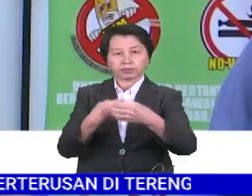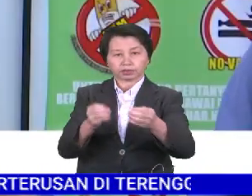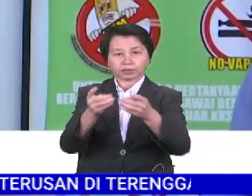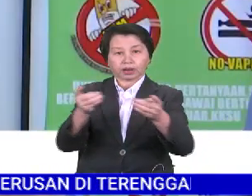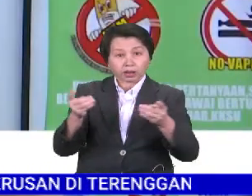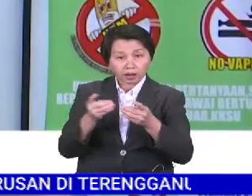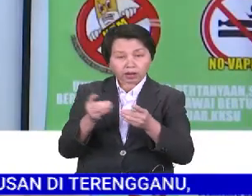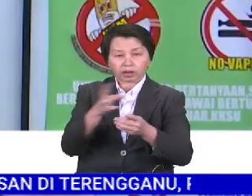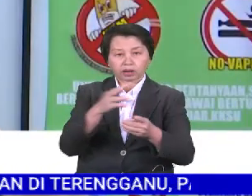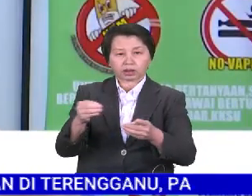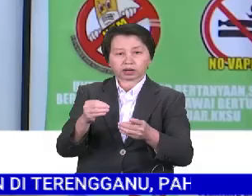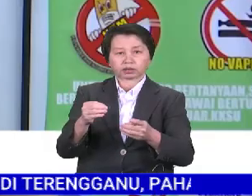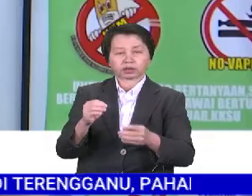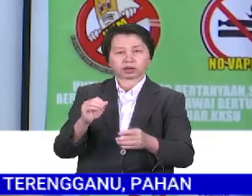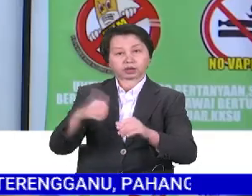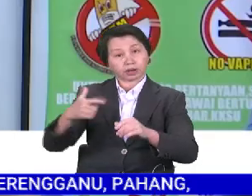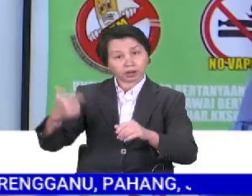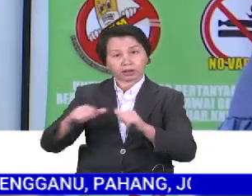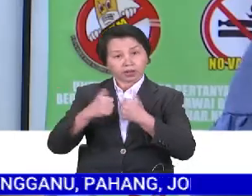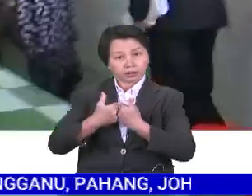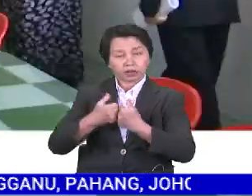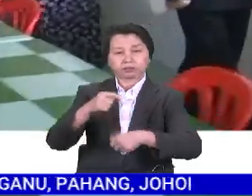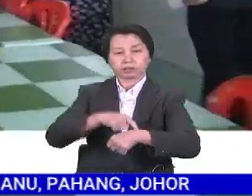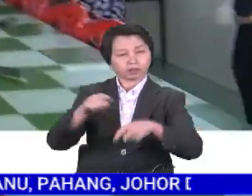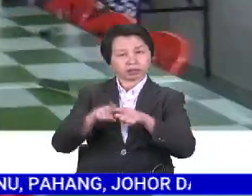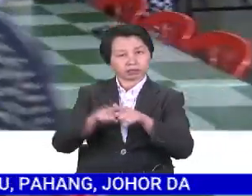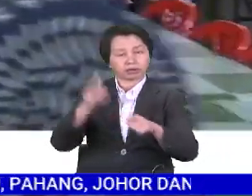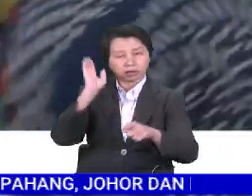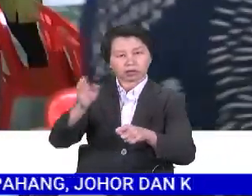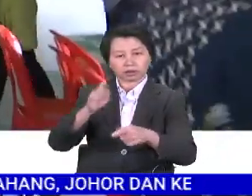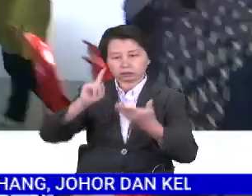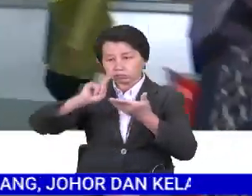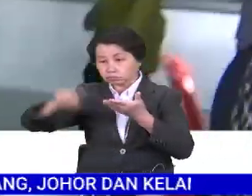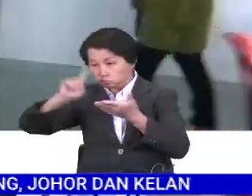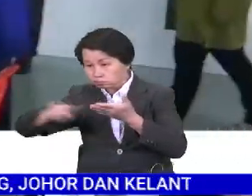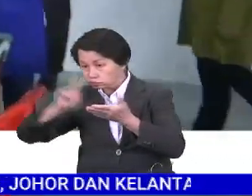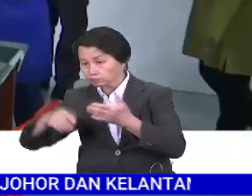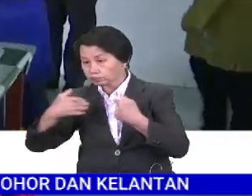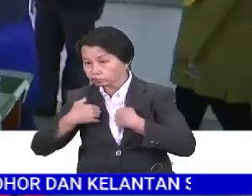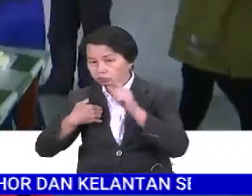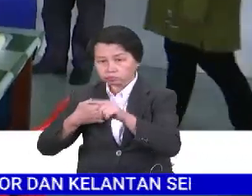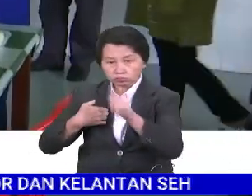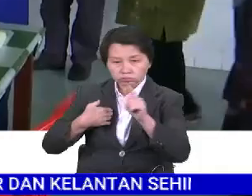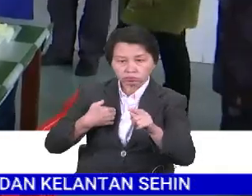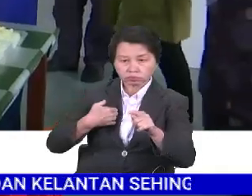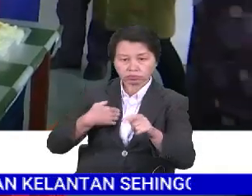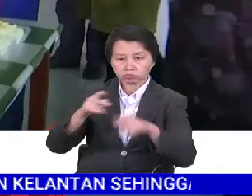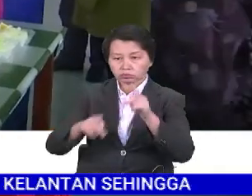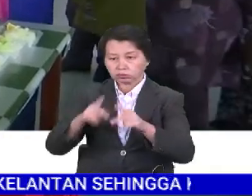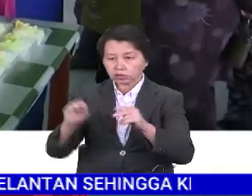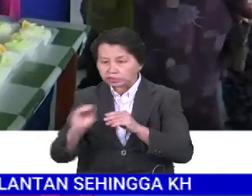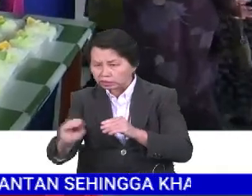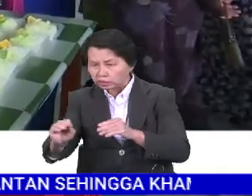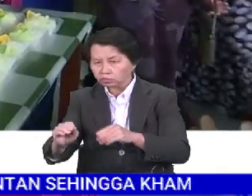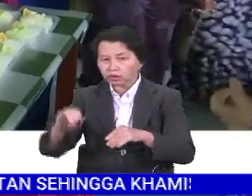daerah dan juga lain-lain agensi. Dan pada waktu yang sama, kita juga akan buat pemeriksaan sama ada atau tidak kedapatan tikus